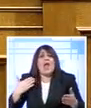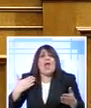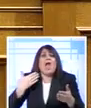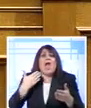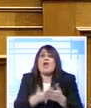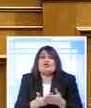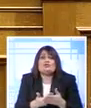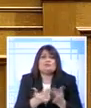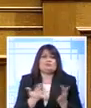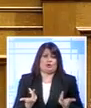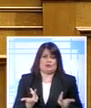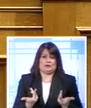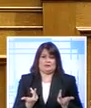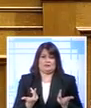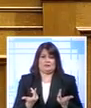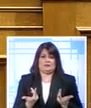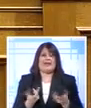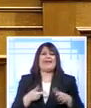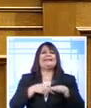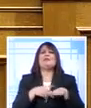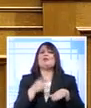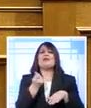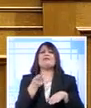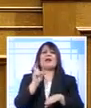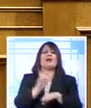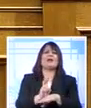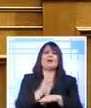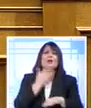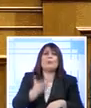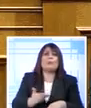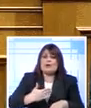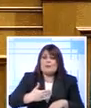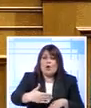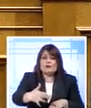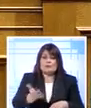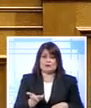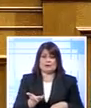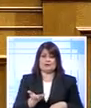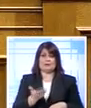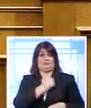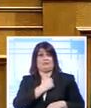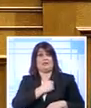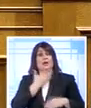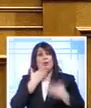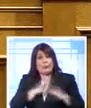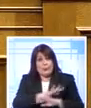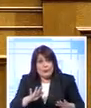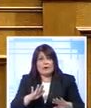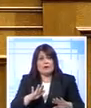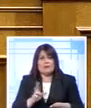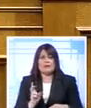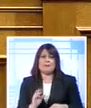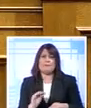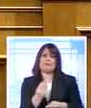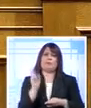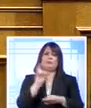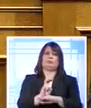διαθέσιμα τα ταμιακά της χώρας? Διότι διαρκώς τελειώνουν και όλο και υπάρχουν από ό,τι φαίνεται.